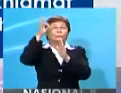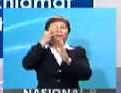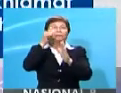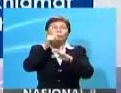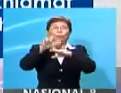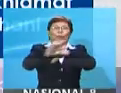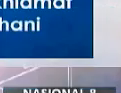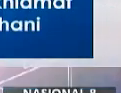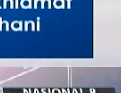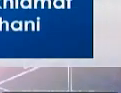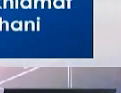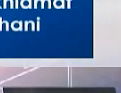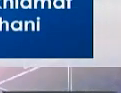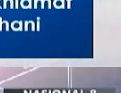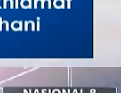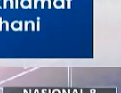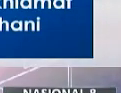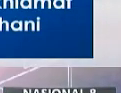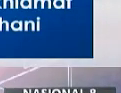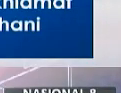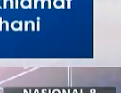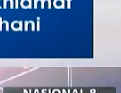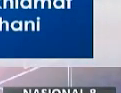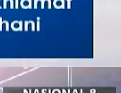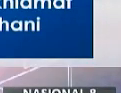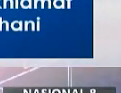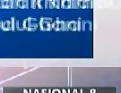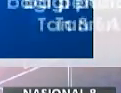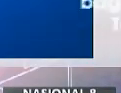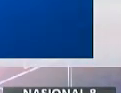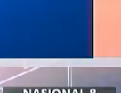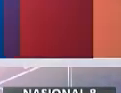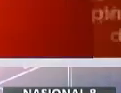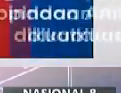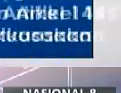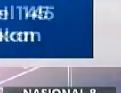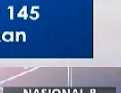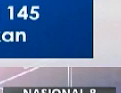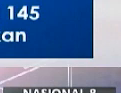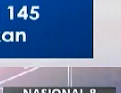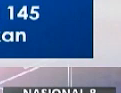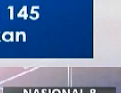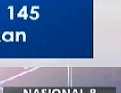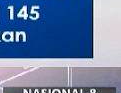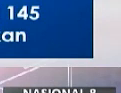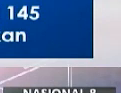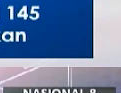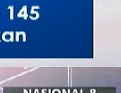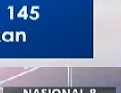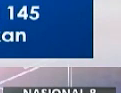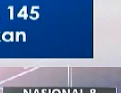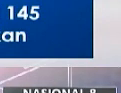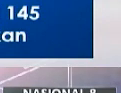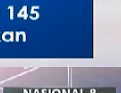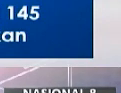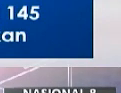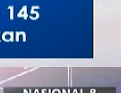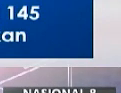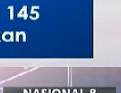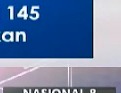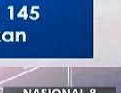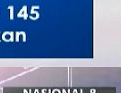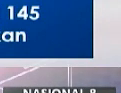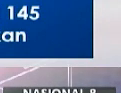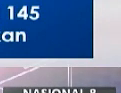penamatan khidmat Tan Sri Abdul Ghani ini kerana peruntukan khusus itu hanya terpakai kepada penyandang jawatan peguam negara semasa